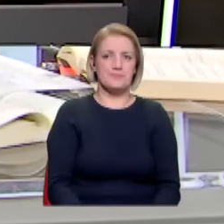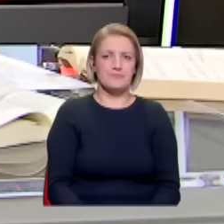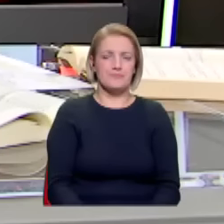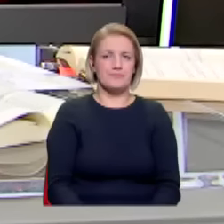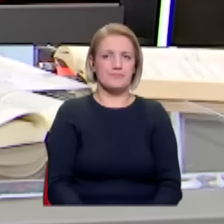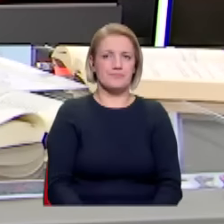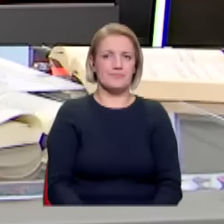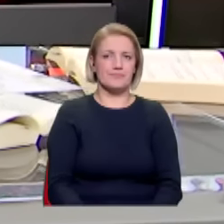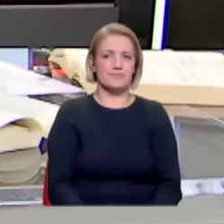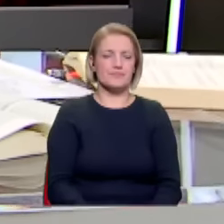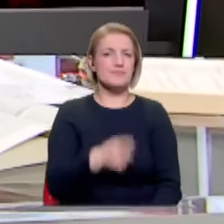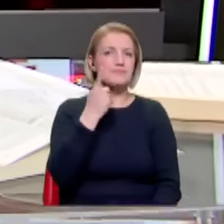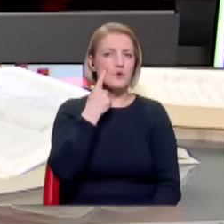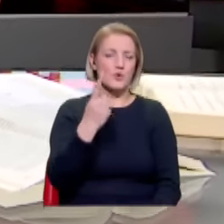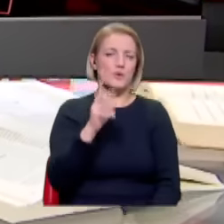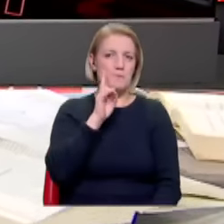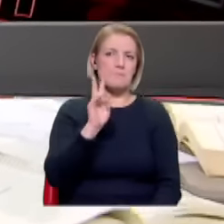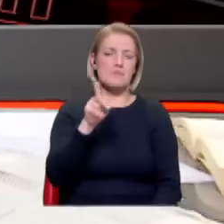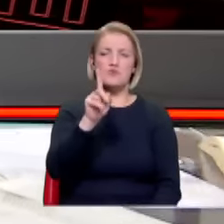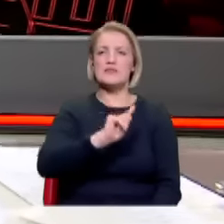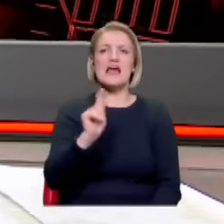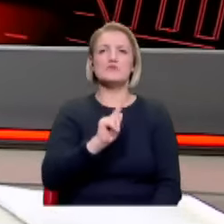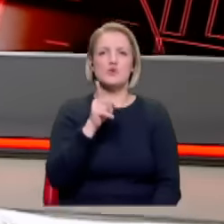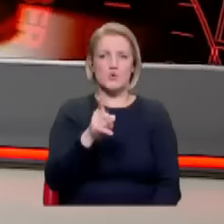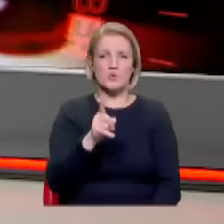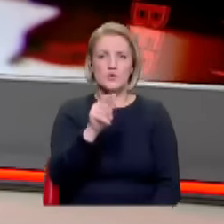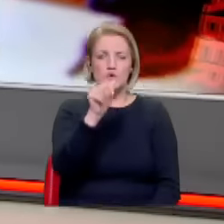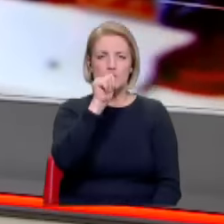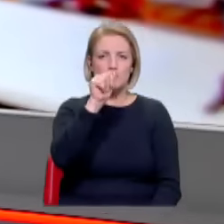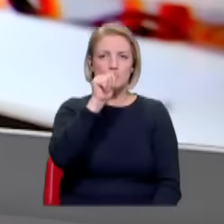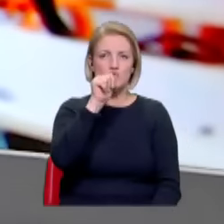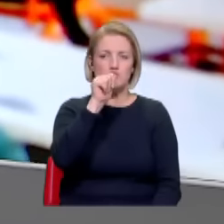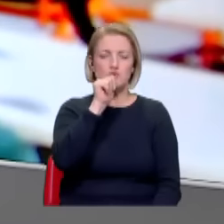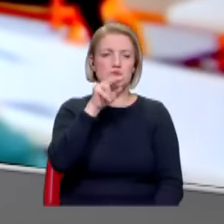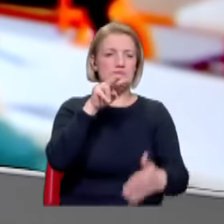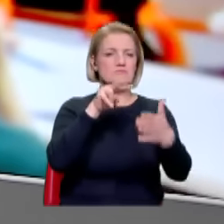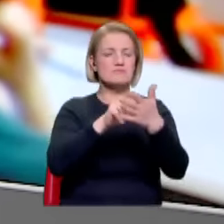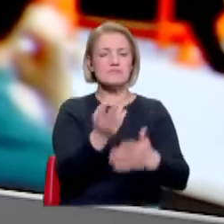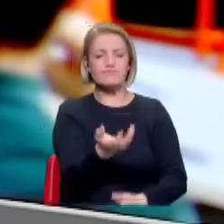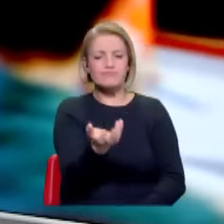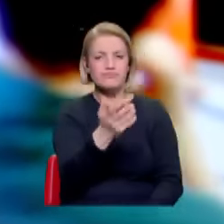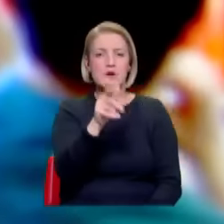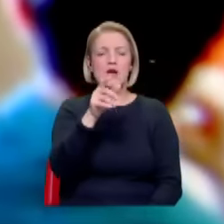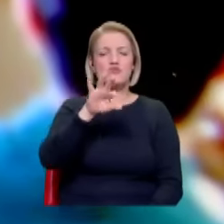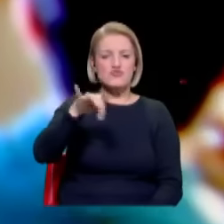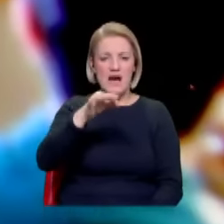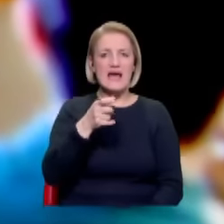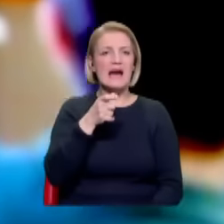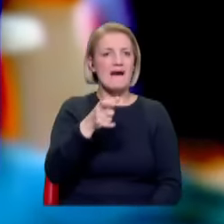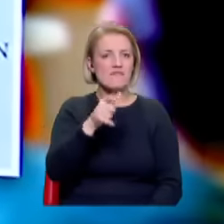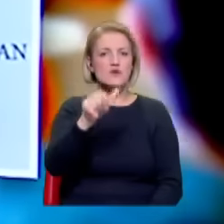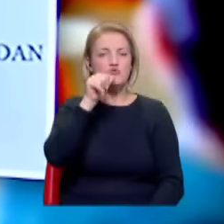Evet, görüyoruz. Bunları da görüyoruz. Bakın ne yazıyor burada? Su ısıtıcısı, çay, kahve, su makinesi,